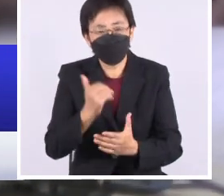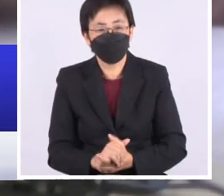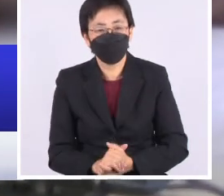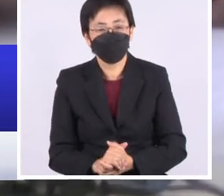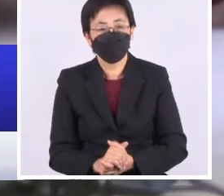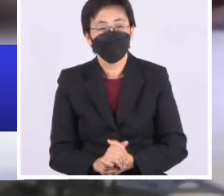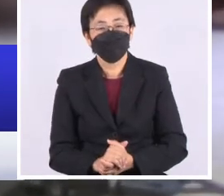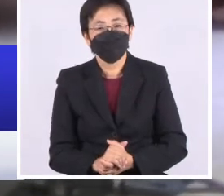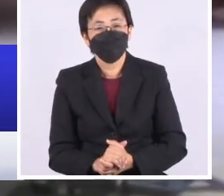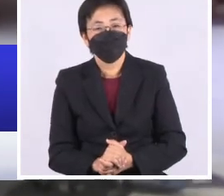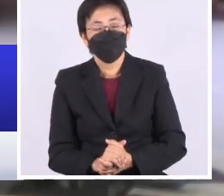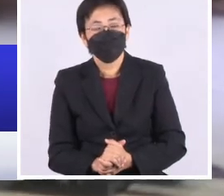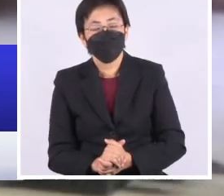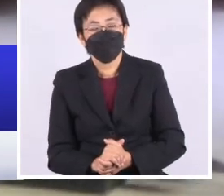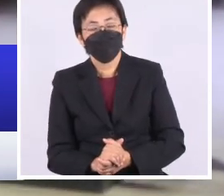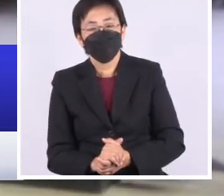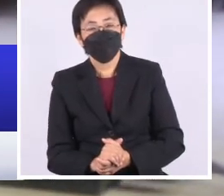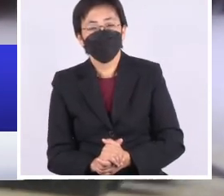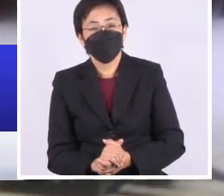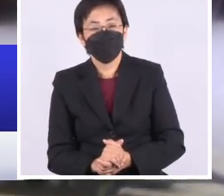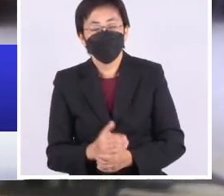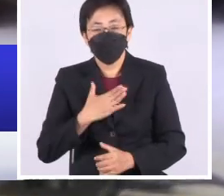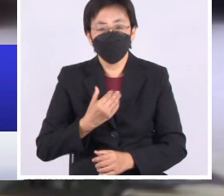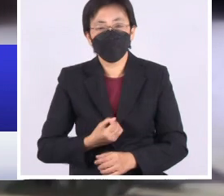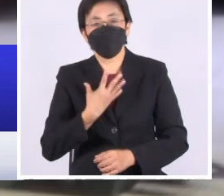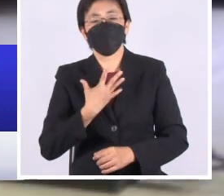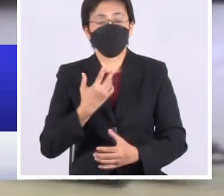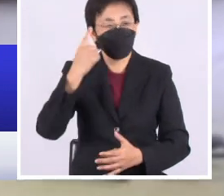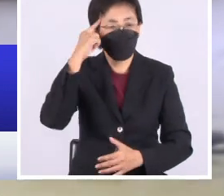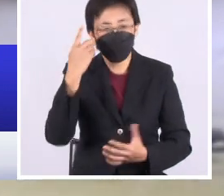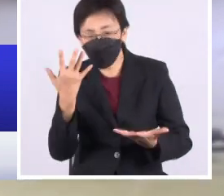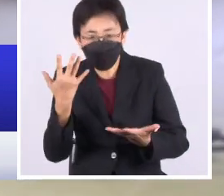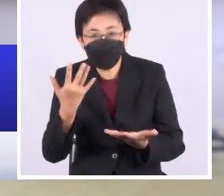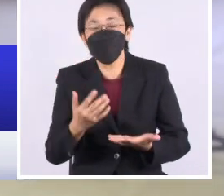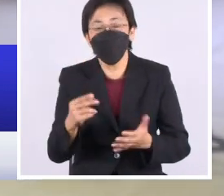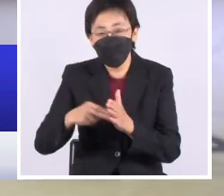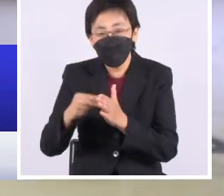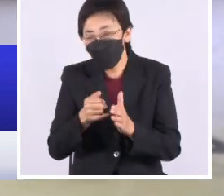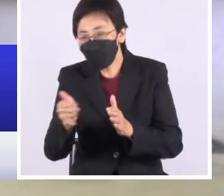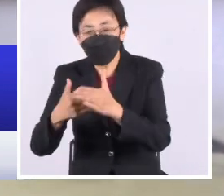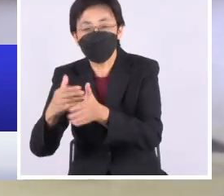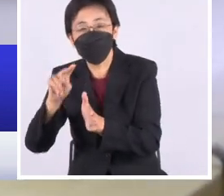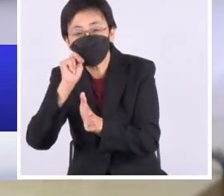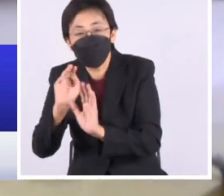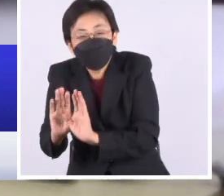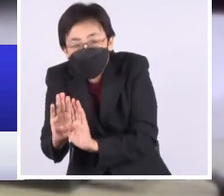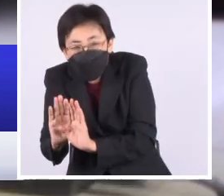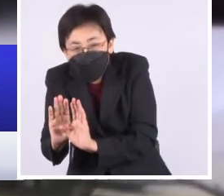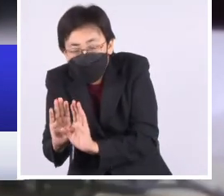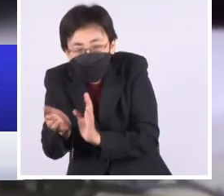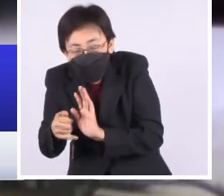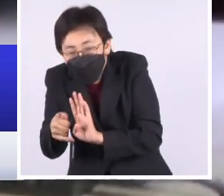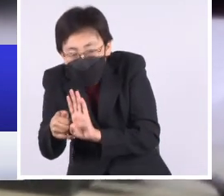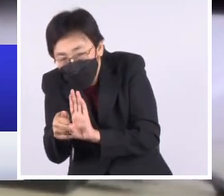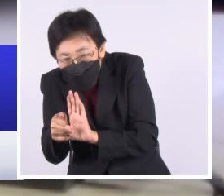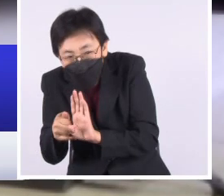น้องตามเข้ามาติดเลยผมก็เลยตกใจก็วิ่งเข้าไปแอบในห้องน้ำอยู่นานตัวสองตัวครับผมเข้าออกมา